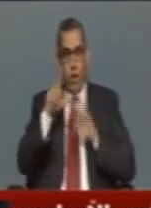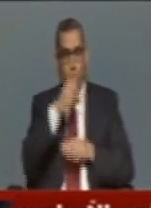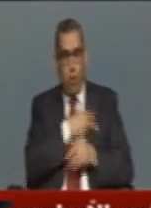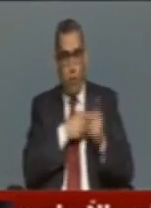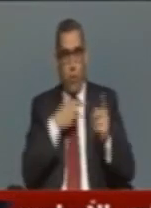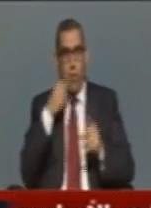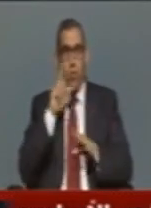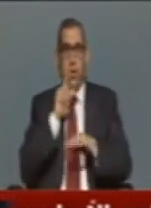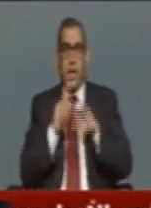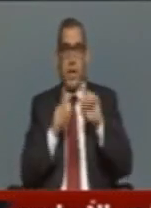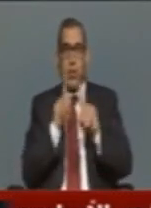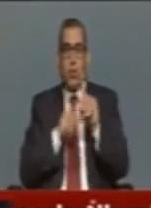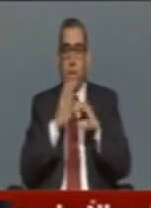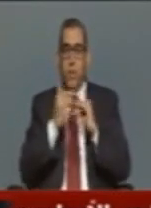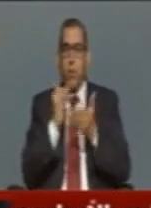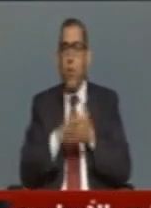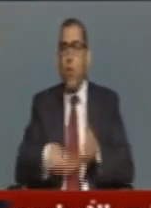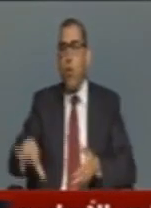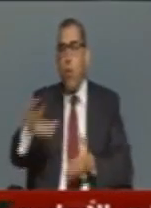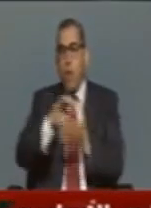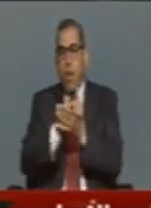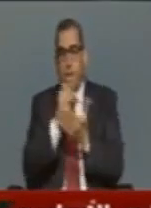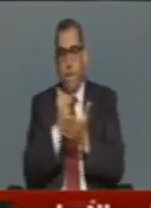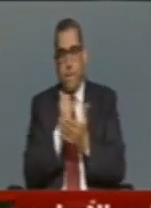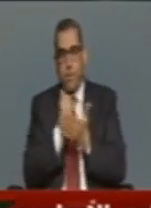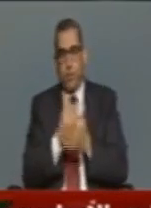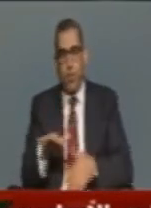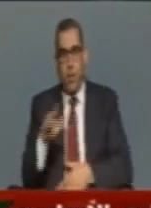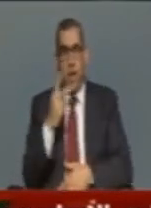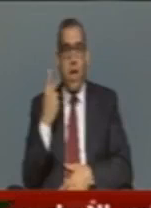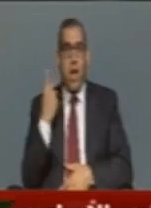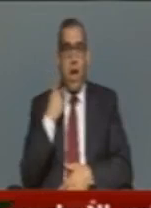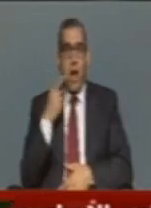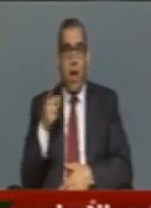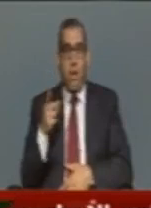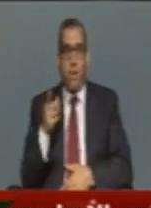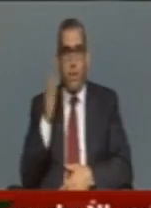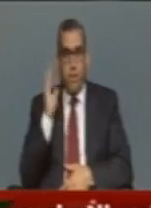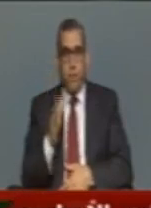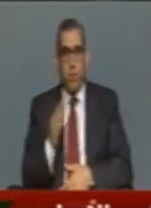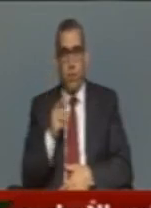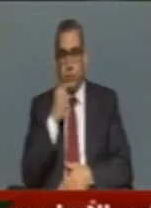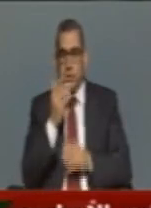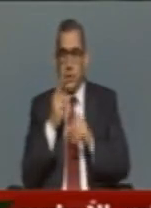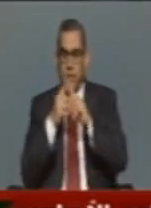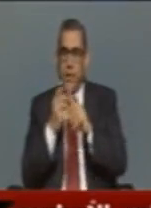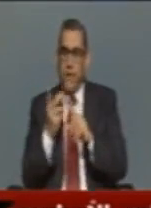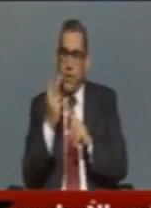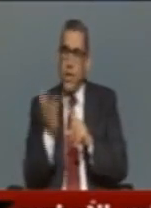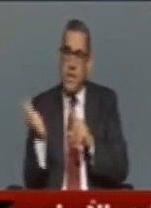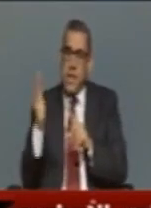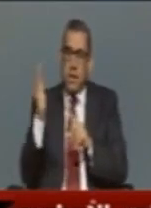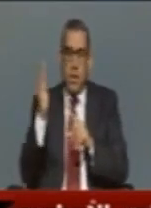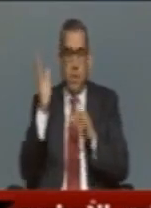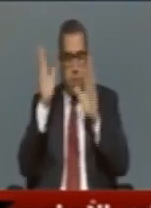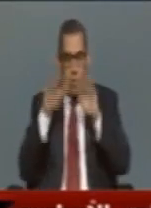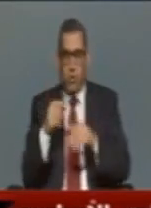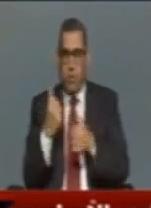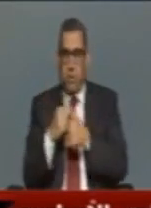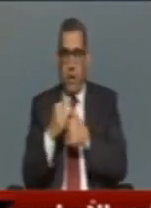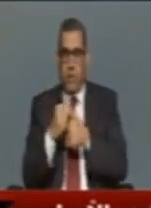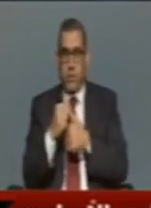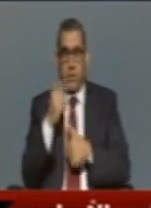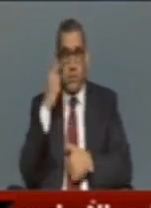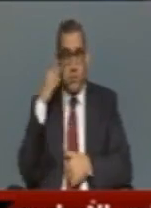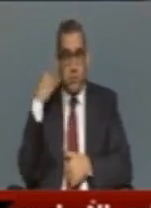التعليم، احنا كلنا مع بعض مسؤولين عن ده. الرقم ده قد يكون حتى مضاعفاته مش كفايه. صحيح. تصوروا